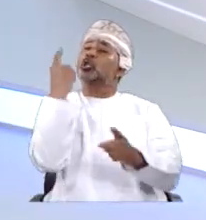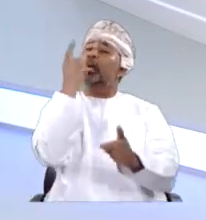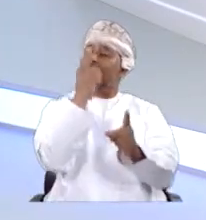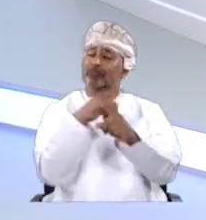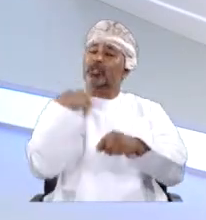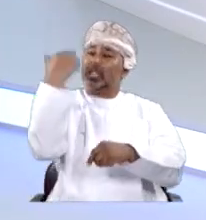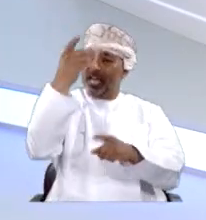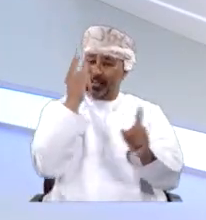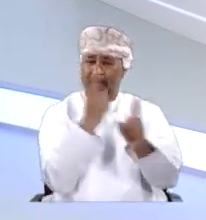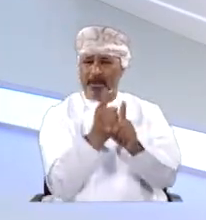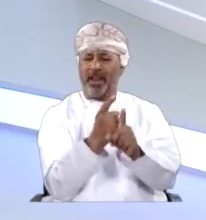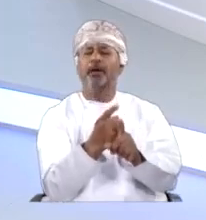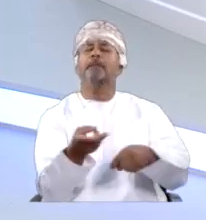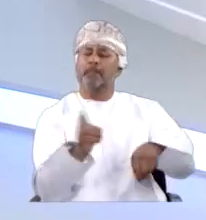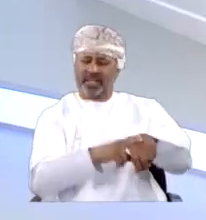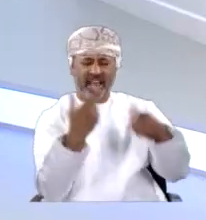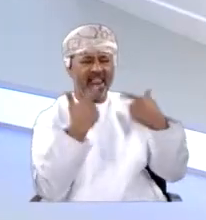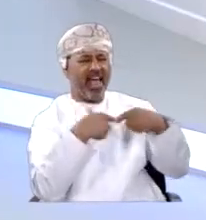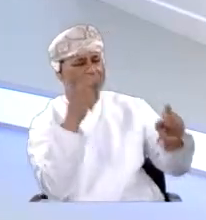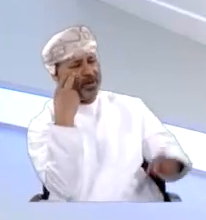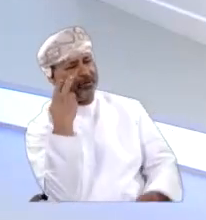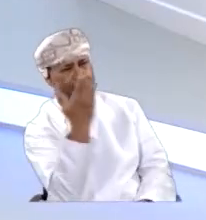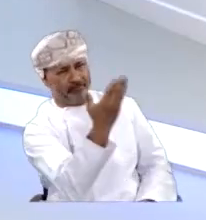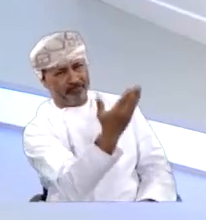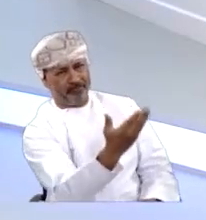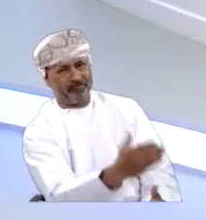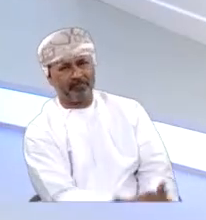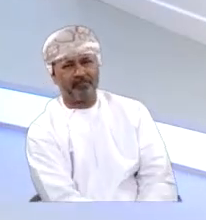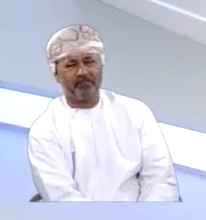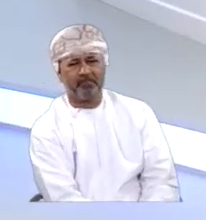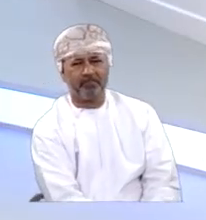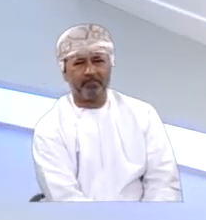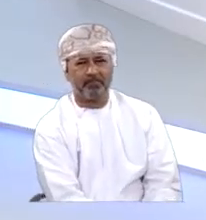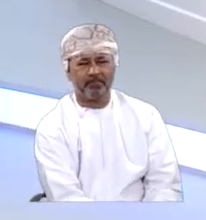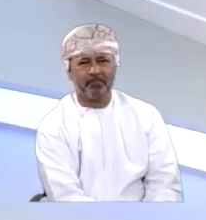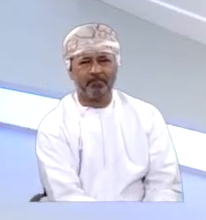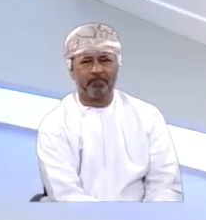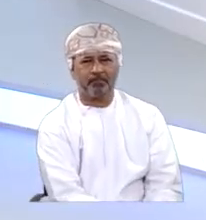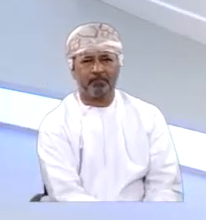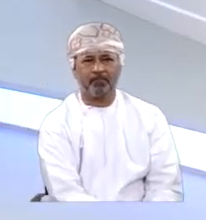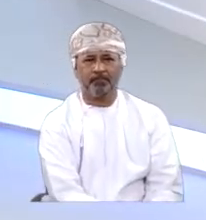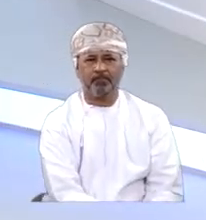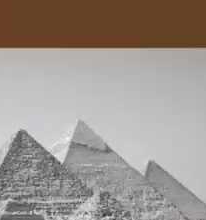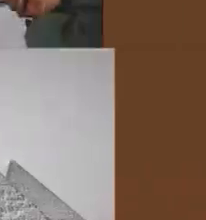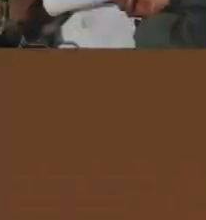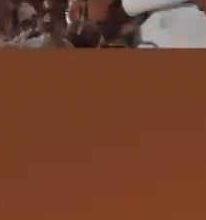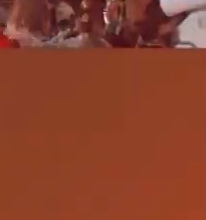المقبل. أما الآن فعودة إلى زميلين بثينة وعلي وبقية أخبار العاشرة، إلى اللقاء.